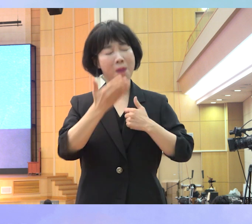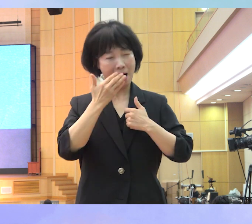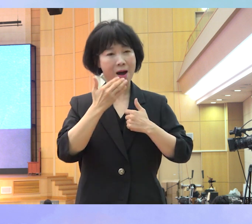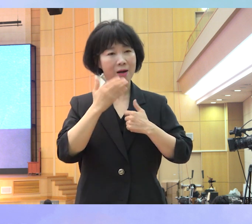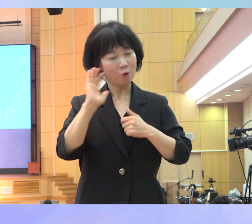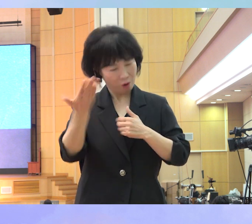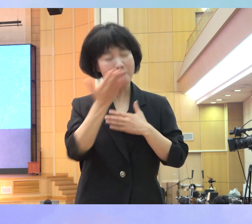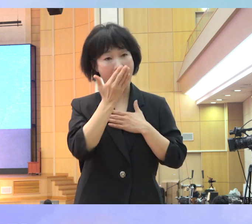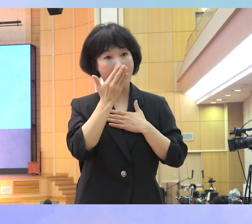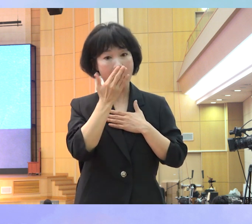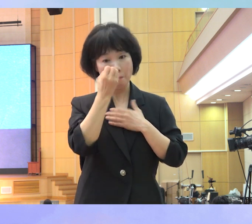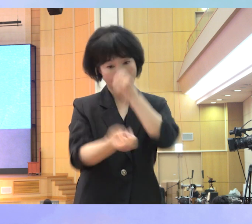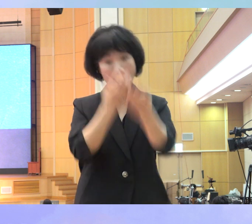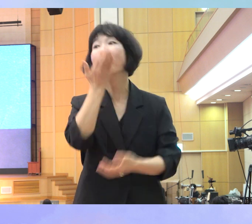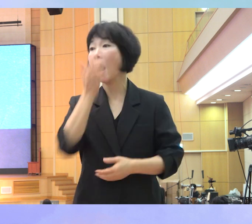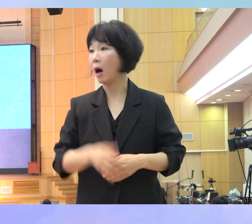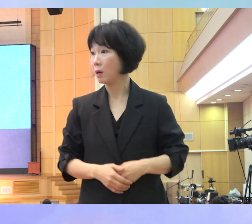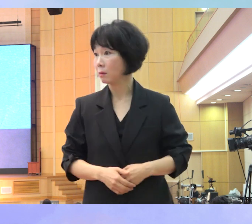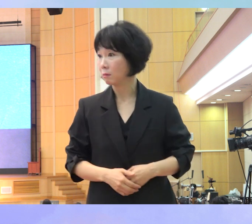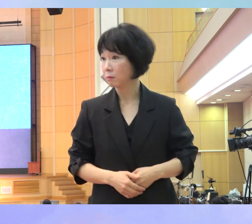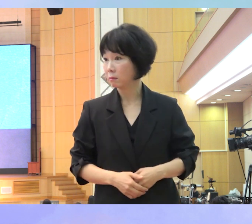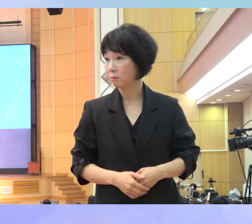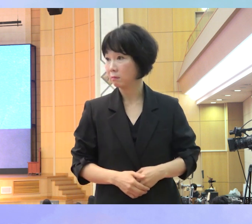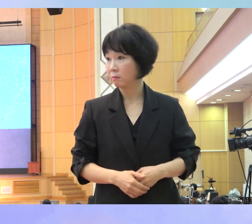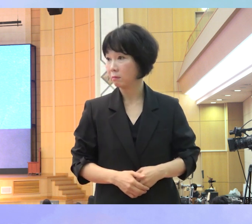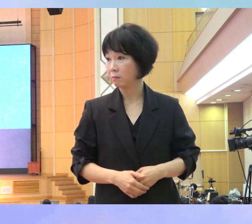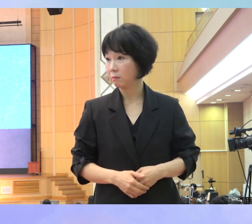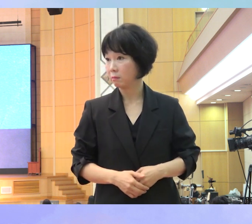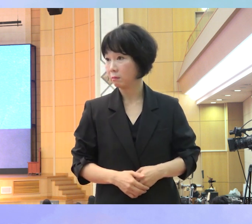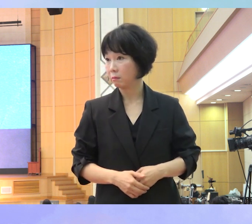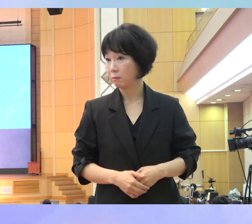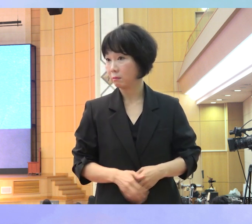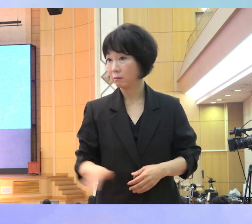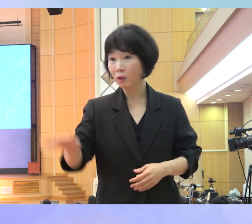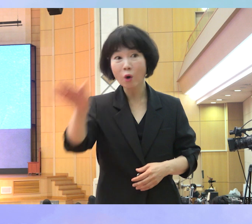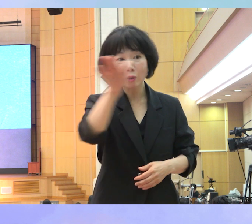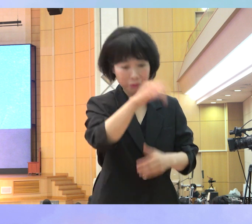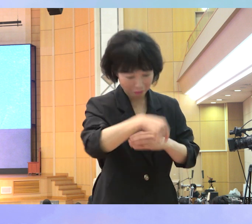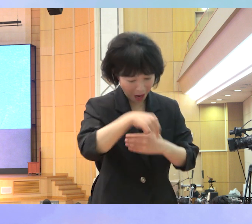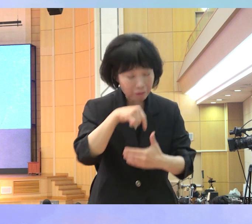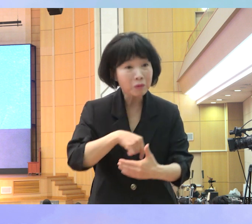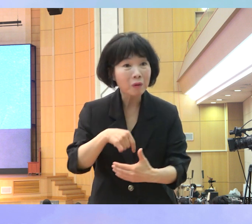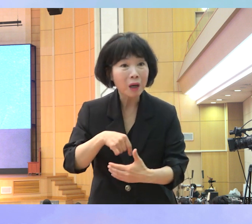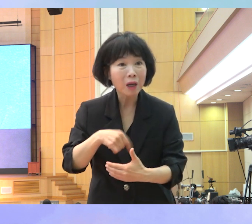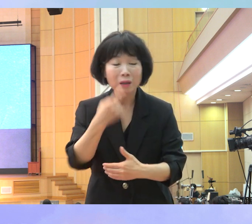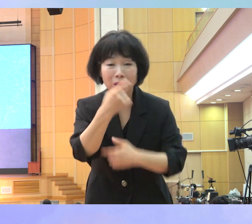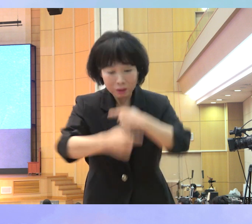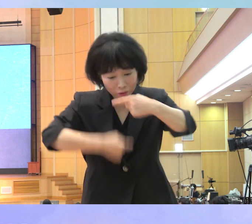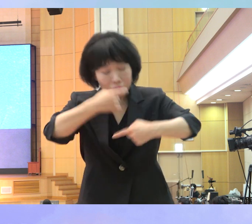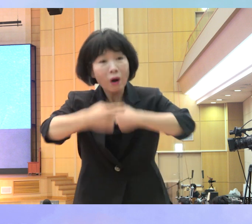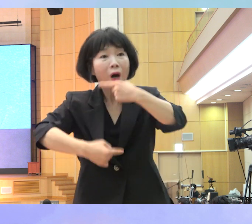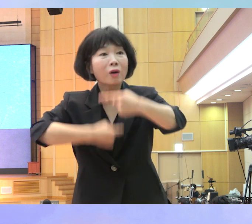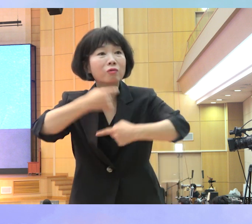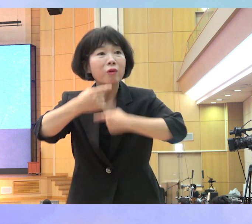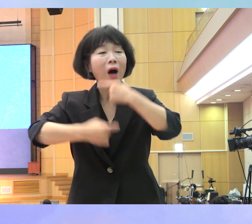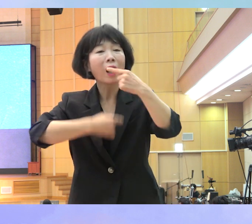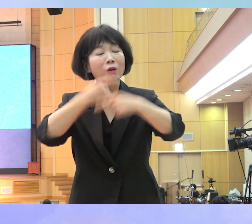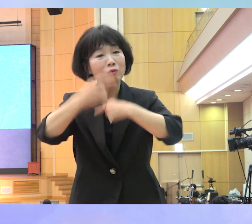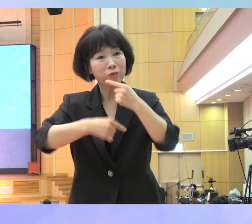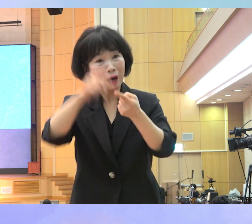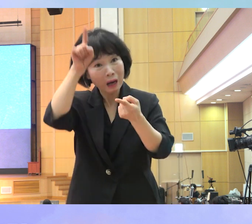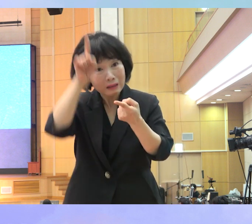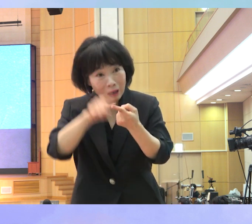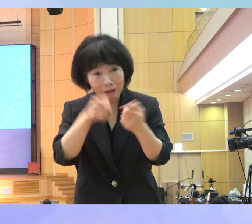말이 나오지요. 할렐루야. 그러니까 벌써 내가 입으로 말하는 거는 내가 어떻게 마음을 먹고 있느냐, 내가